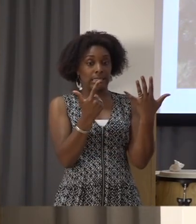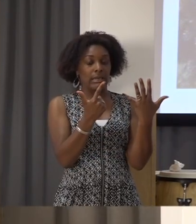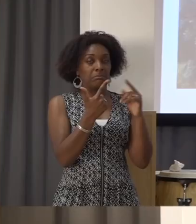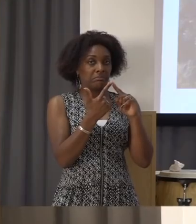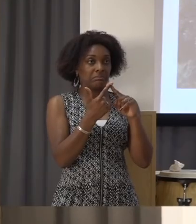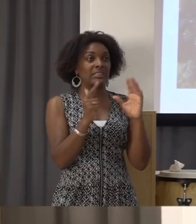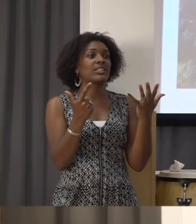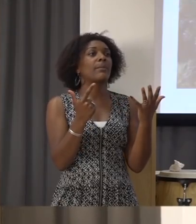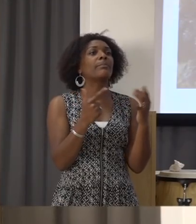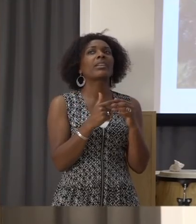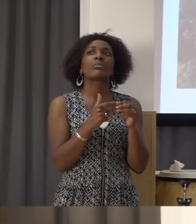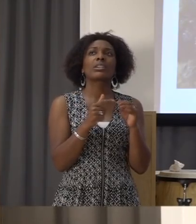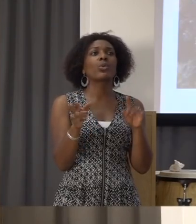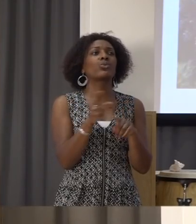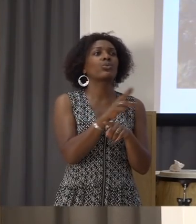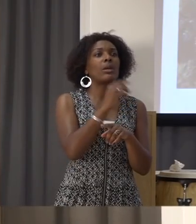7 nations,